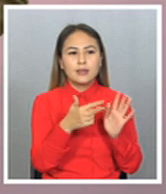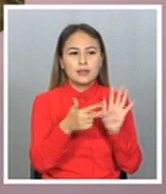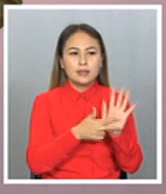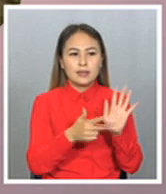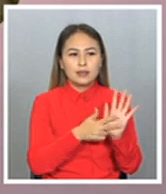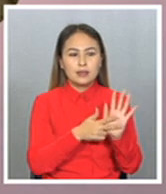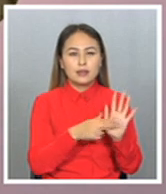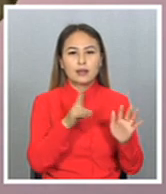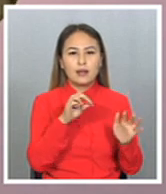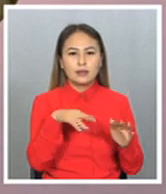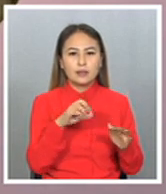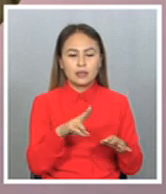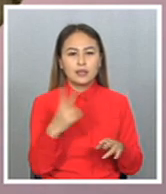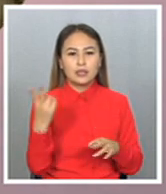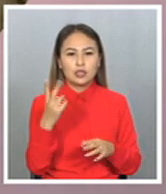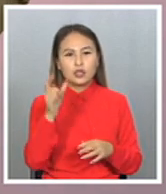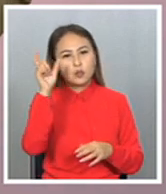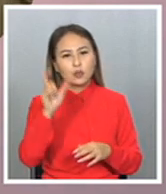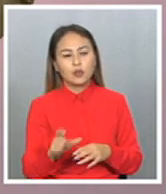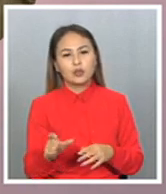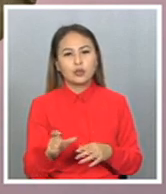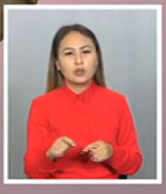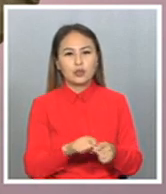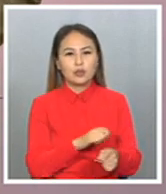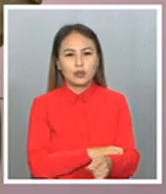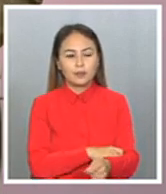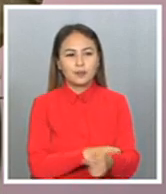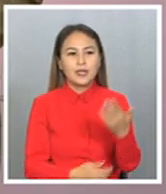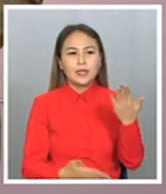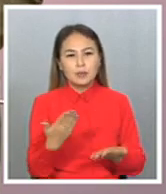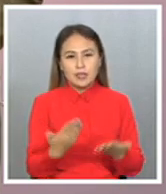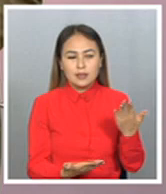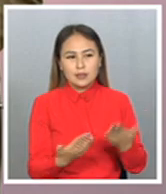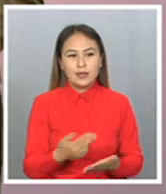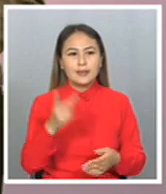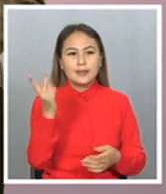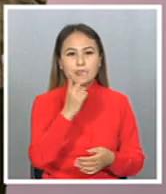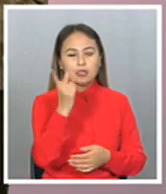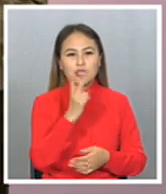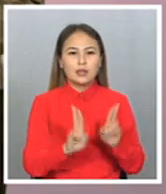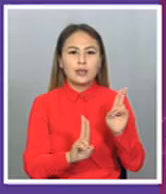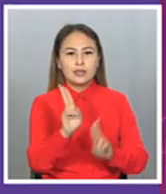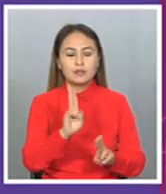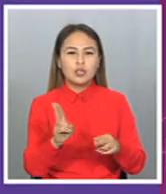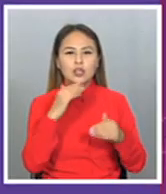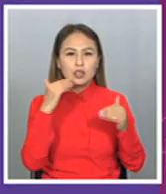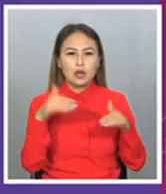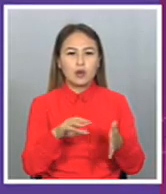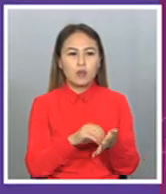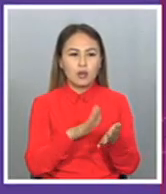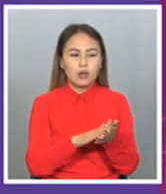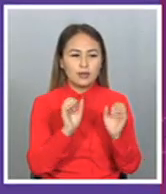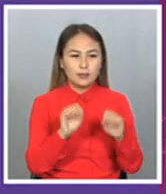бұл келтектің екінші бөлігінің ұзындығы. Немесе, екінші тәсілмен де шығаруға болады.